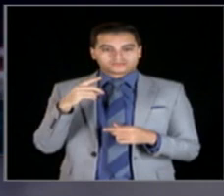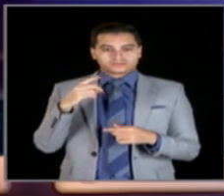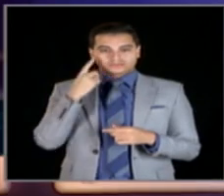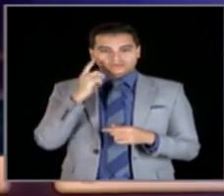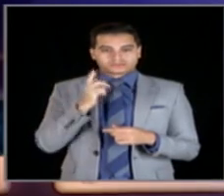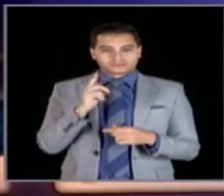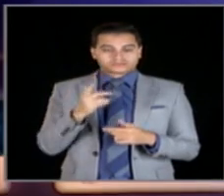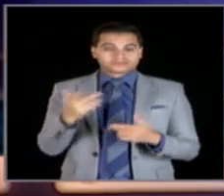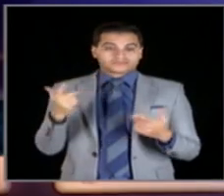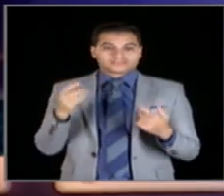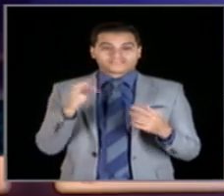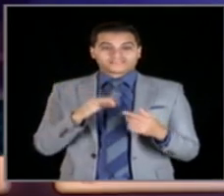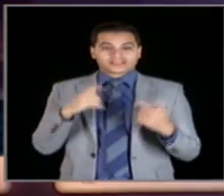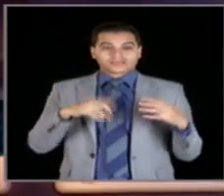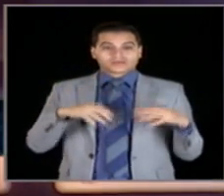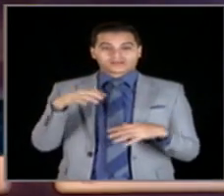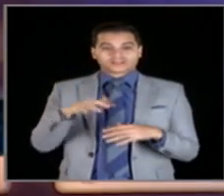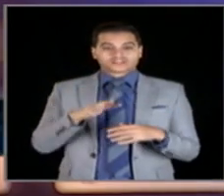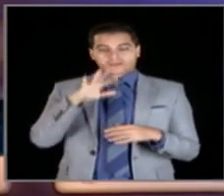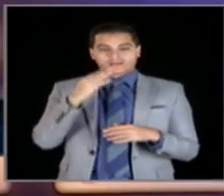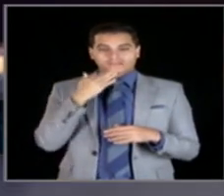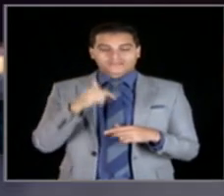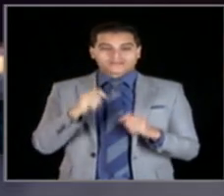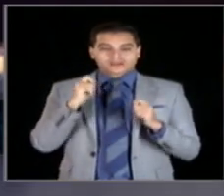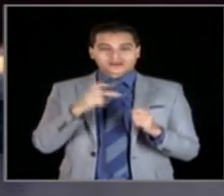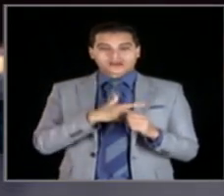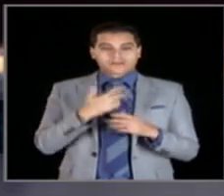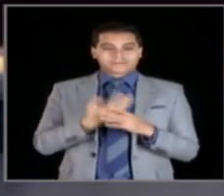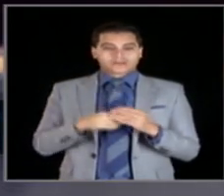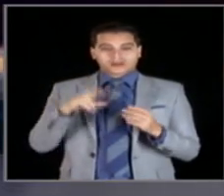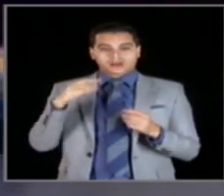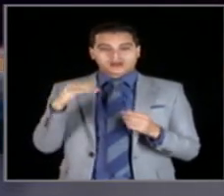باس. في أي من دول شمال إفريقيا قامت ثورة ابن الأحرش؟